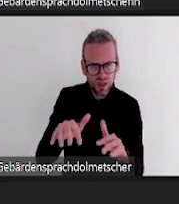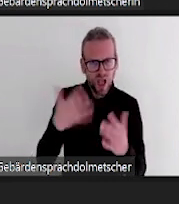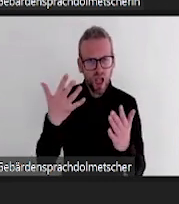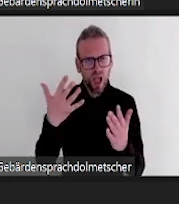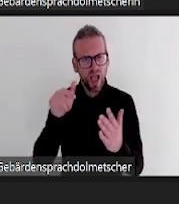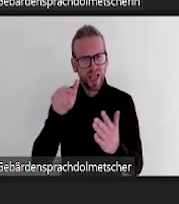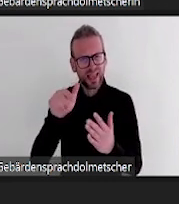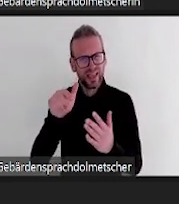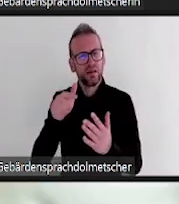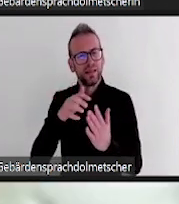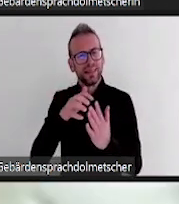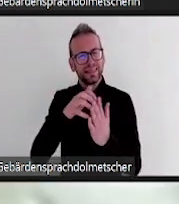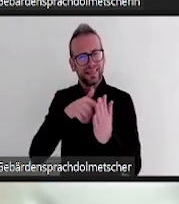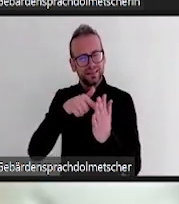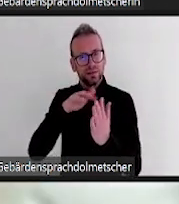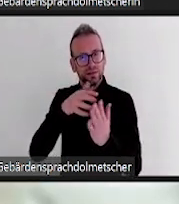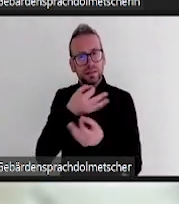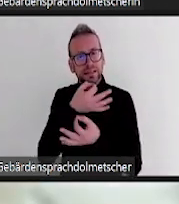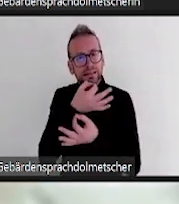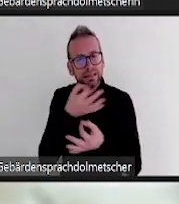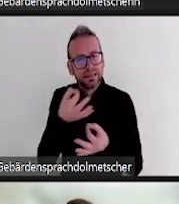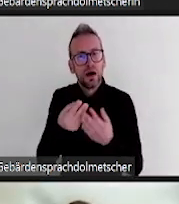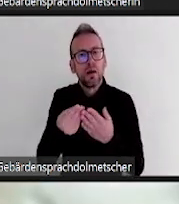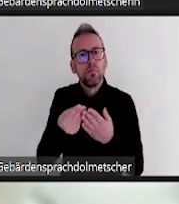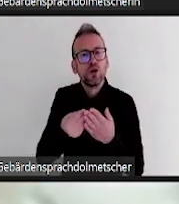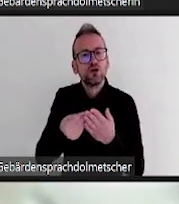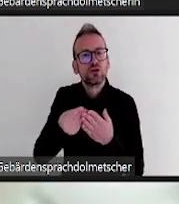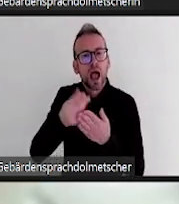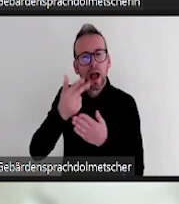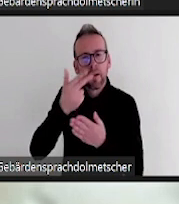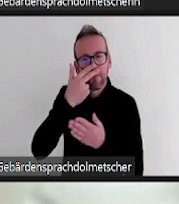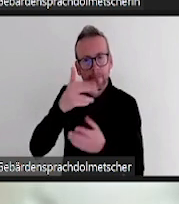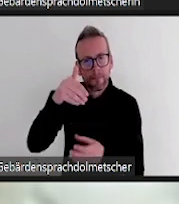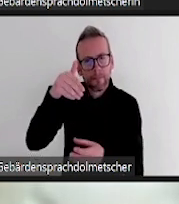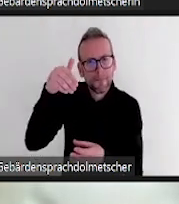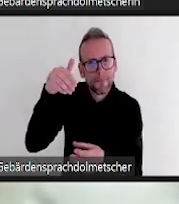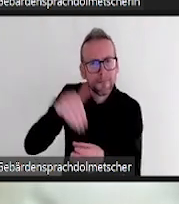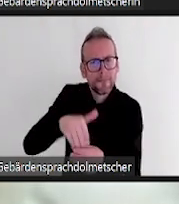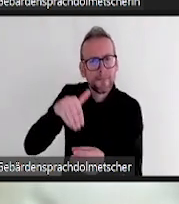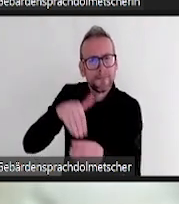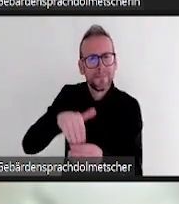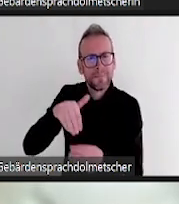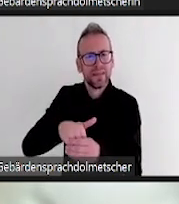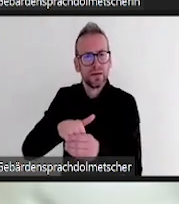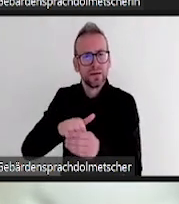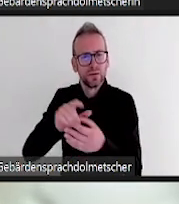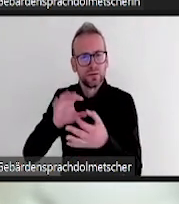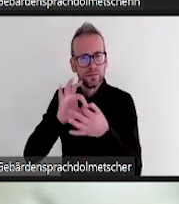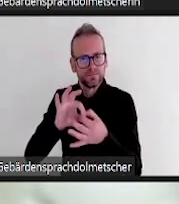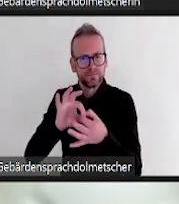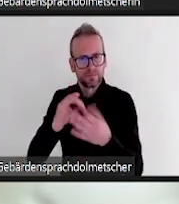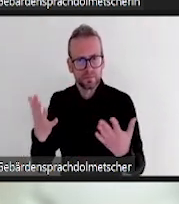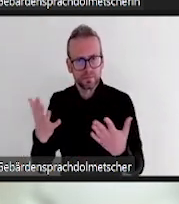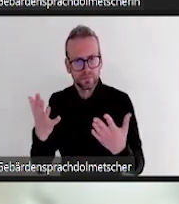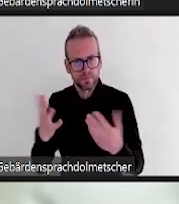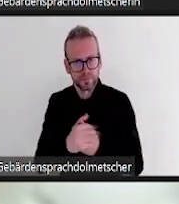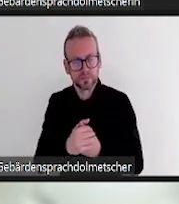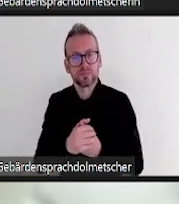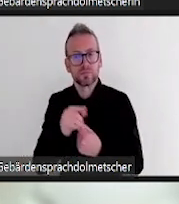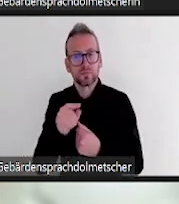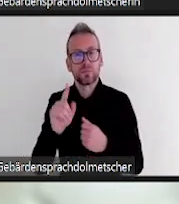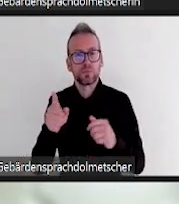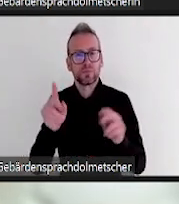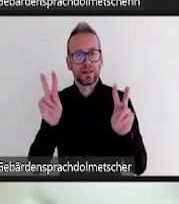Redundanzen erzeugt. Genau, das wären sagen die Do's, die Sie berücksichtigen sollten. Und jetzt haben wir auch noch